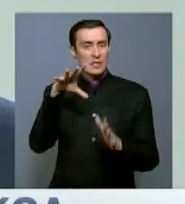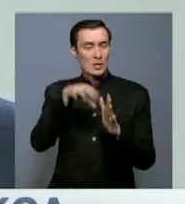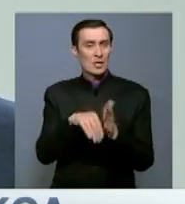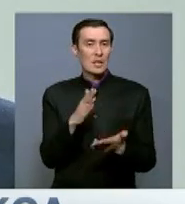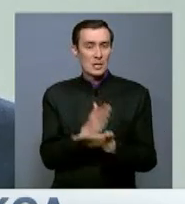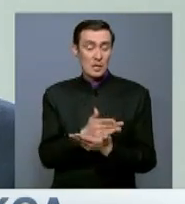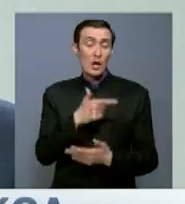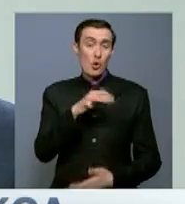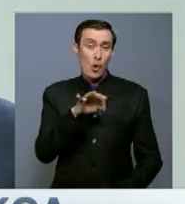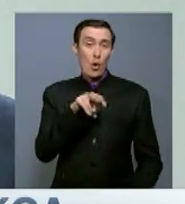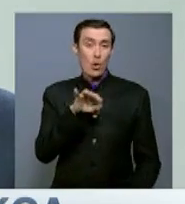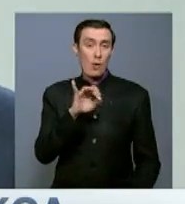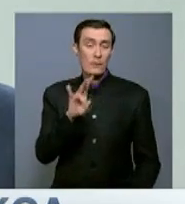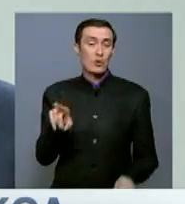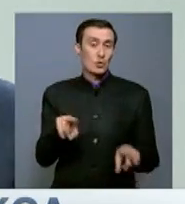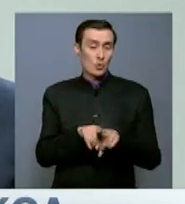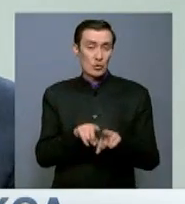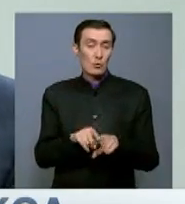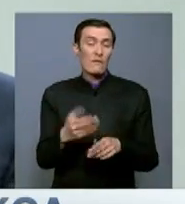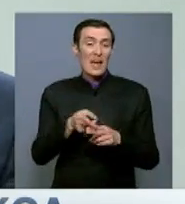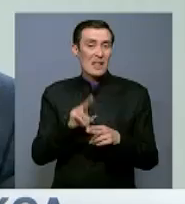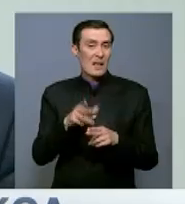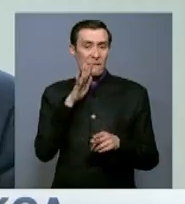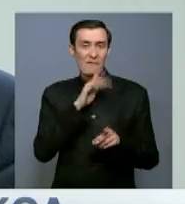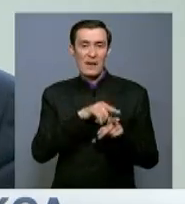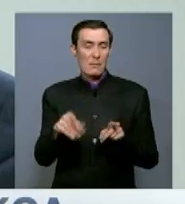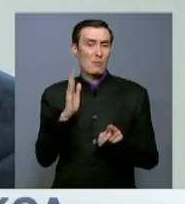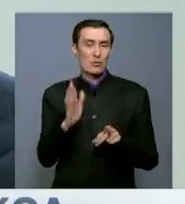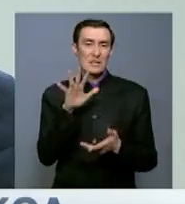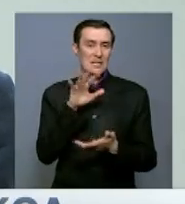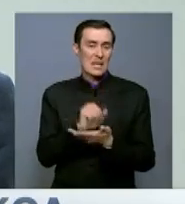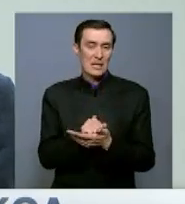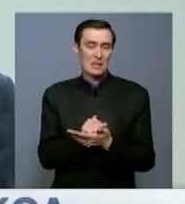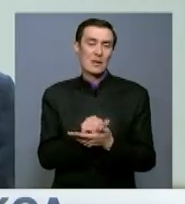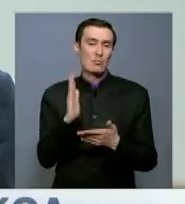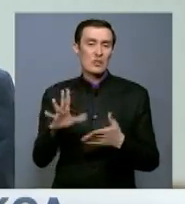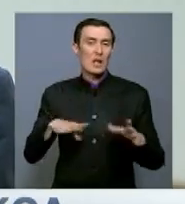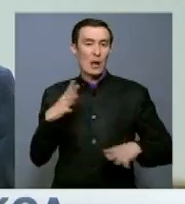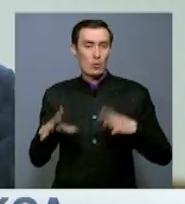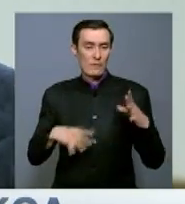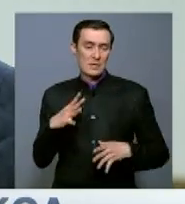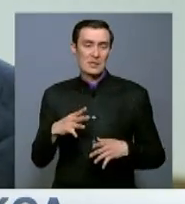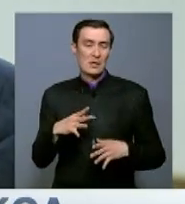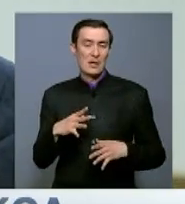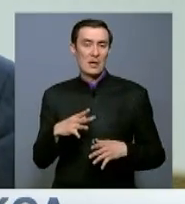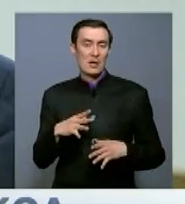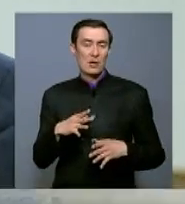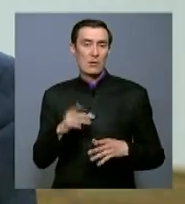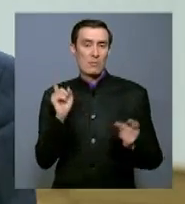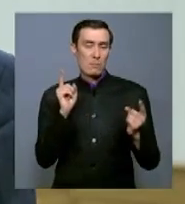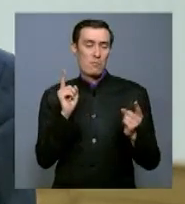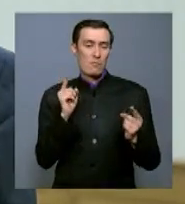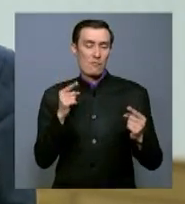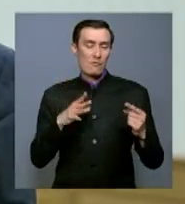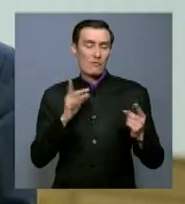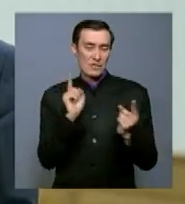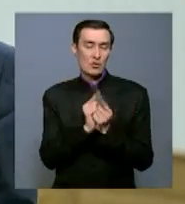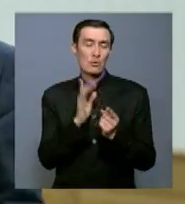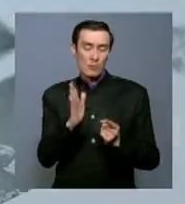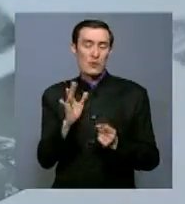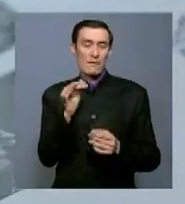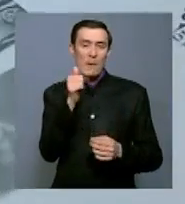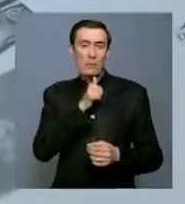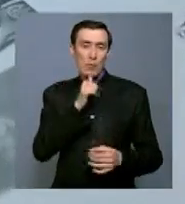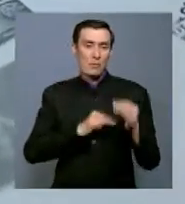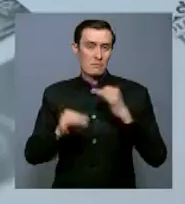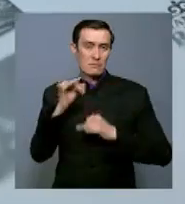конечно, Геннадий Головкин, но в тот период, конечно, он, наверное, будет готовиться к своему бою, но все равно мы будем вести переговоры о